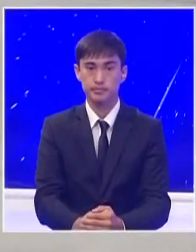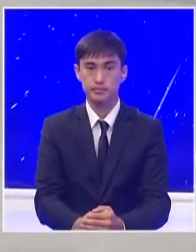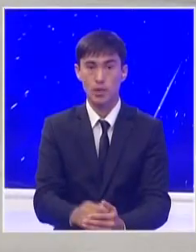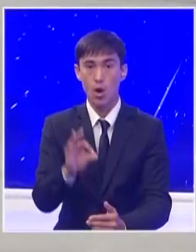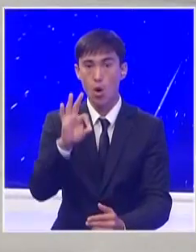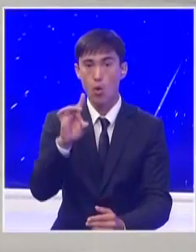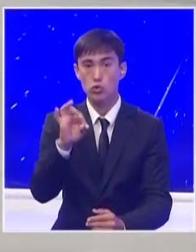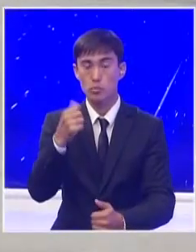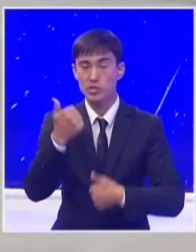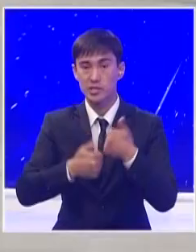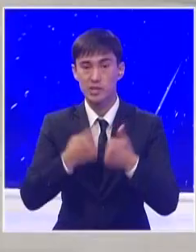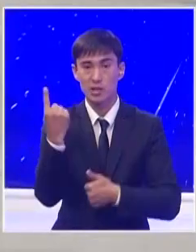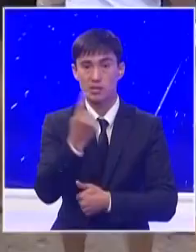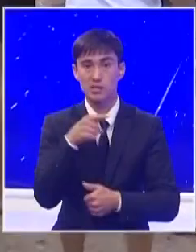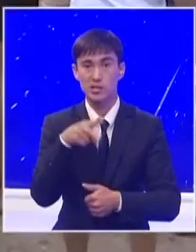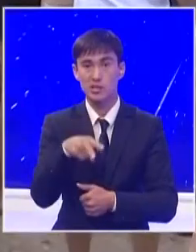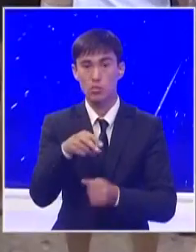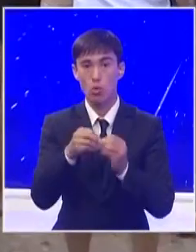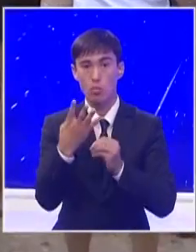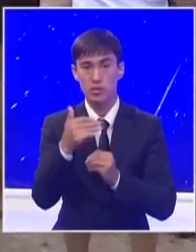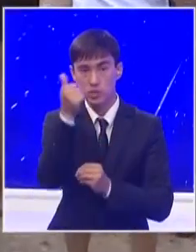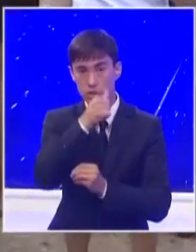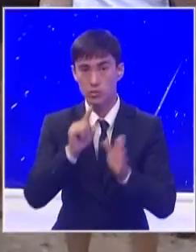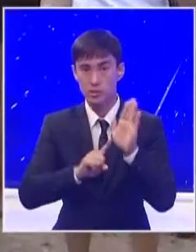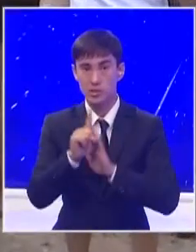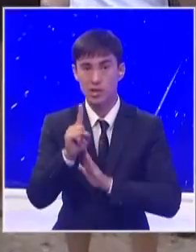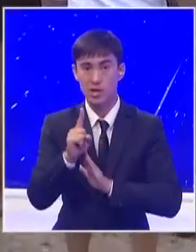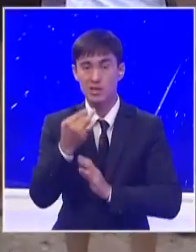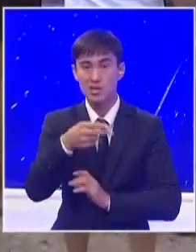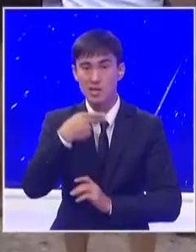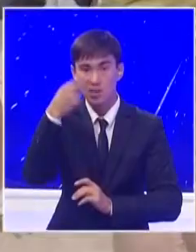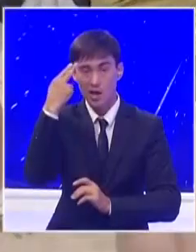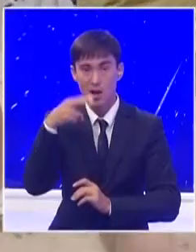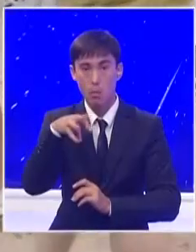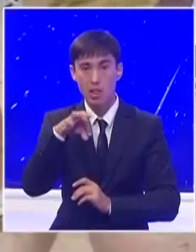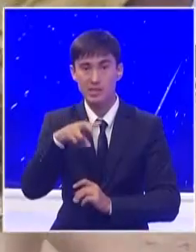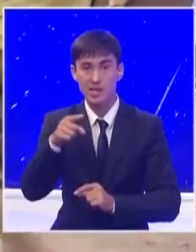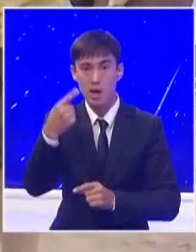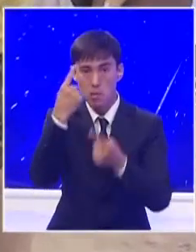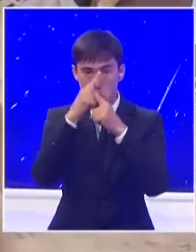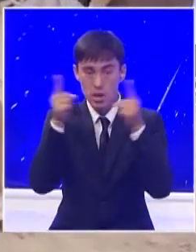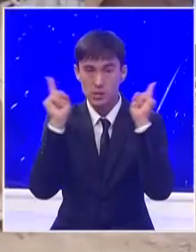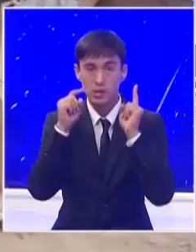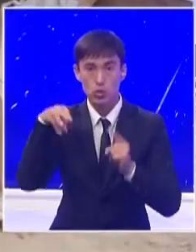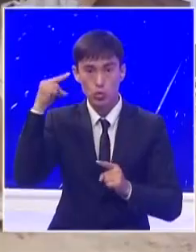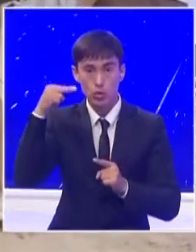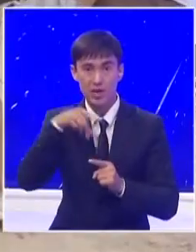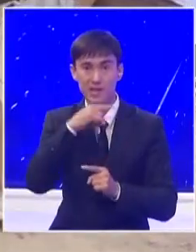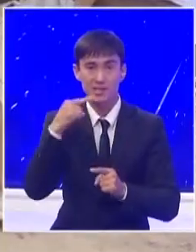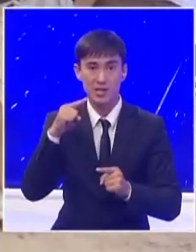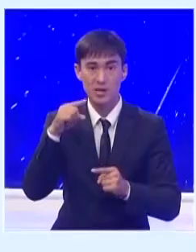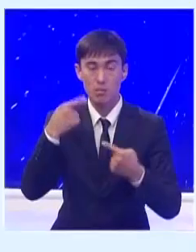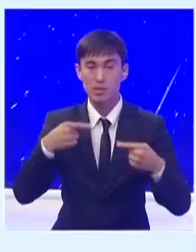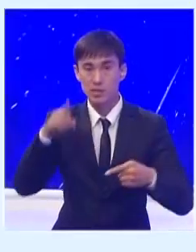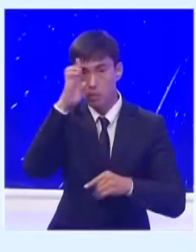Ocean мен жарысы алғаш рет 2015 жылы басталған. Алғашында Италия, Малайзия, Мексика, Түркия, Ресей мен тағы бірнеше мемлекетте